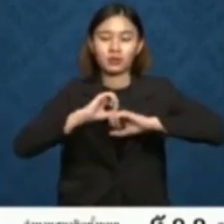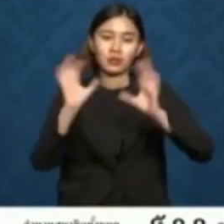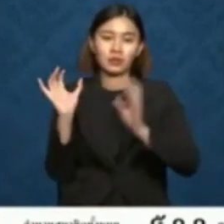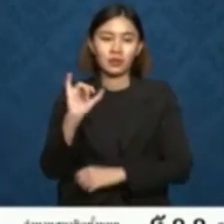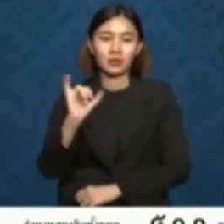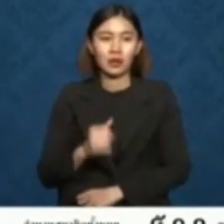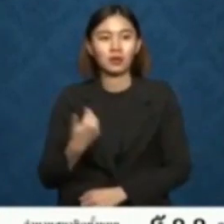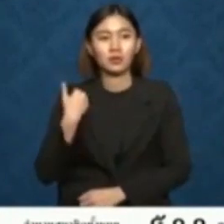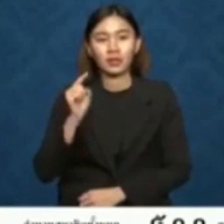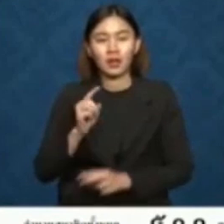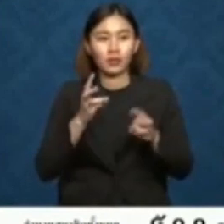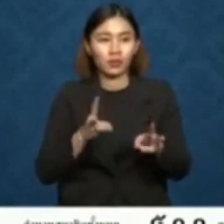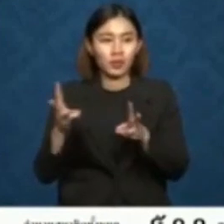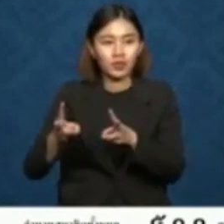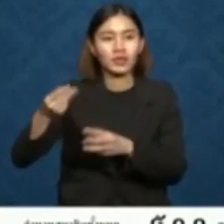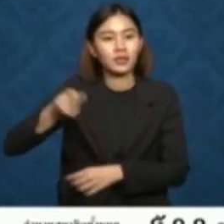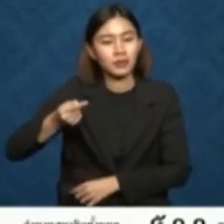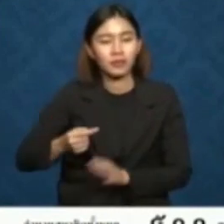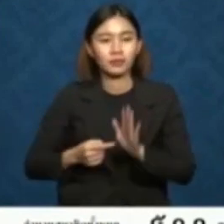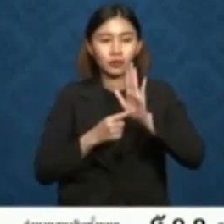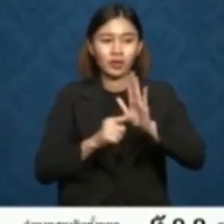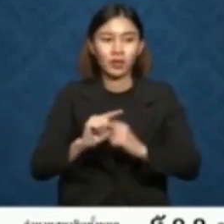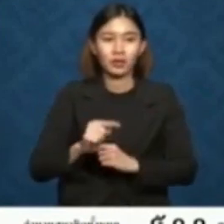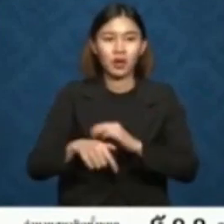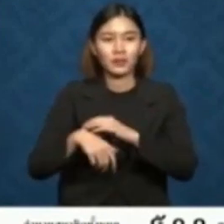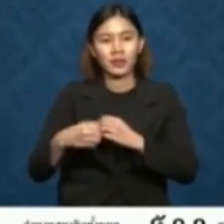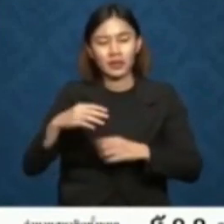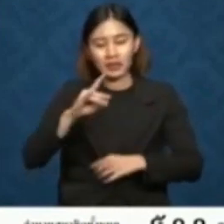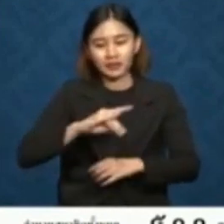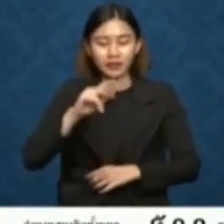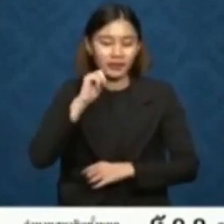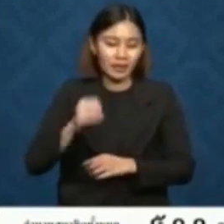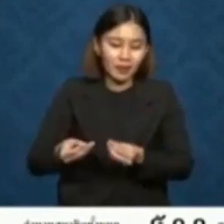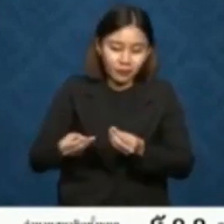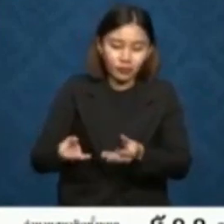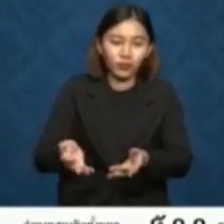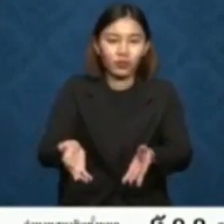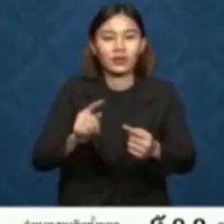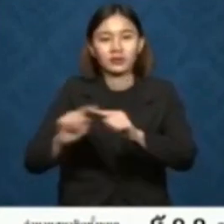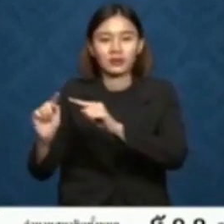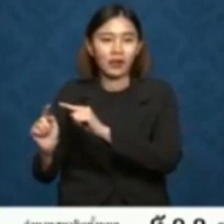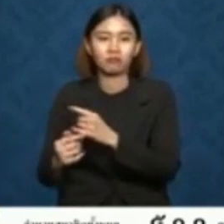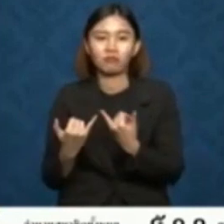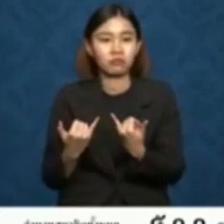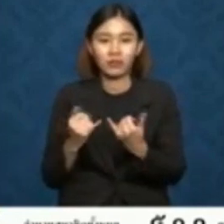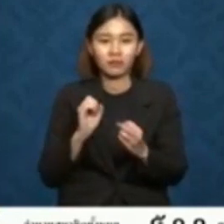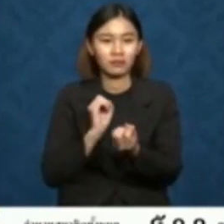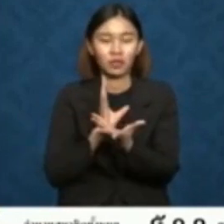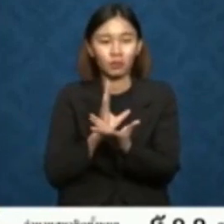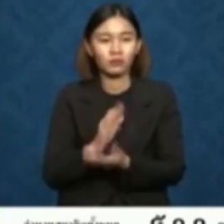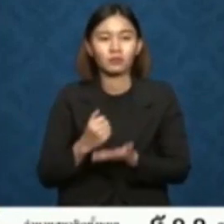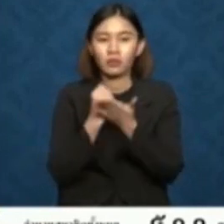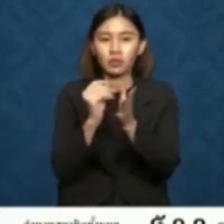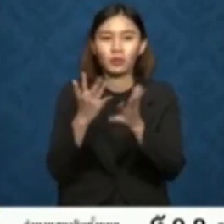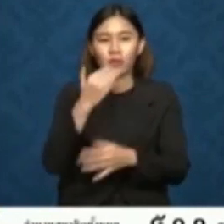ษก็ยังไม่มีความชัดเจนครับยังคงใช้วิธีการเดิมๆเช่นปล่อยพันธุ์สัตว์น้ำลงสู่ทะเลซึ่งแทบจะไม่ได้ผลครับ